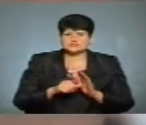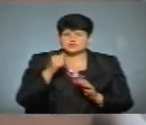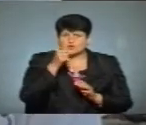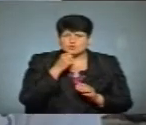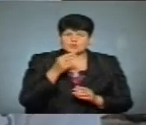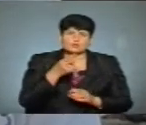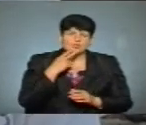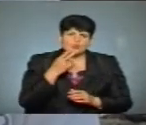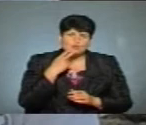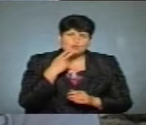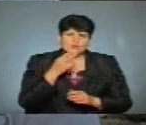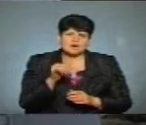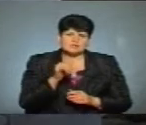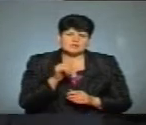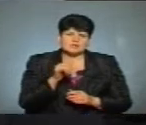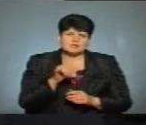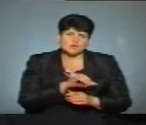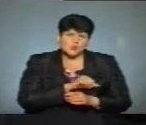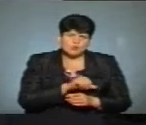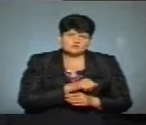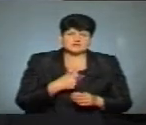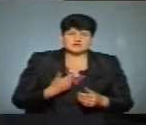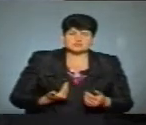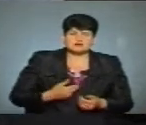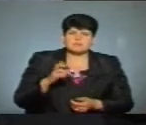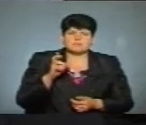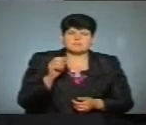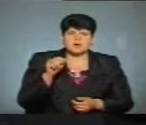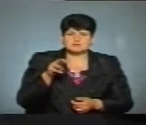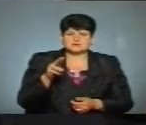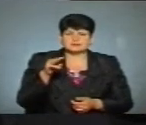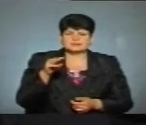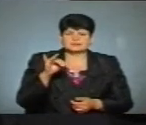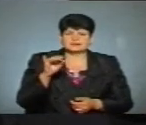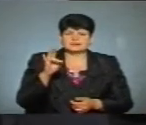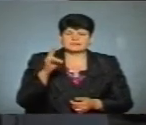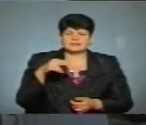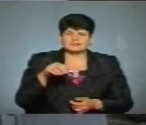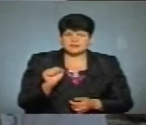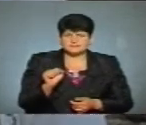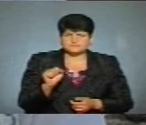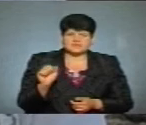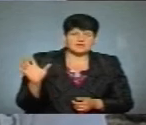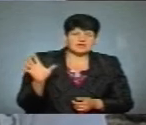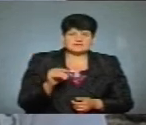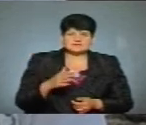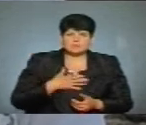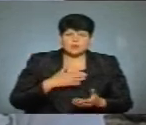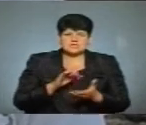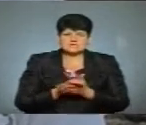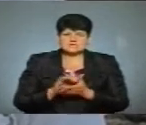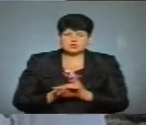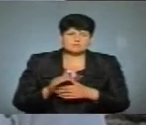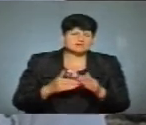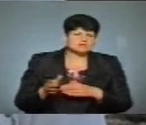коловся. Я жив на такому районі, на БАМі, Тинде, так звана. І всі мої знайомі, всі